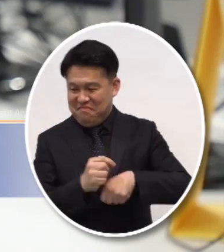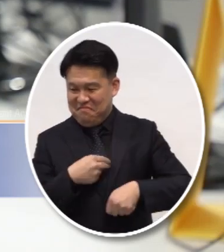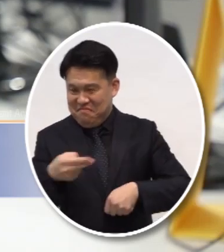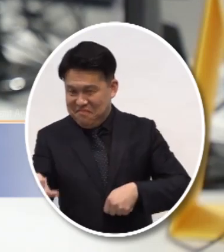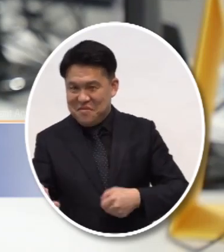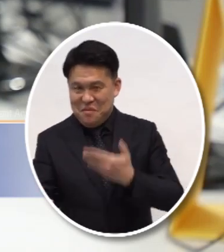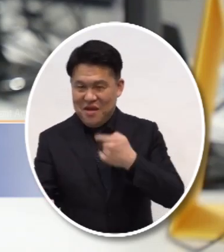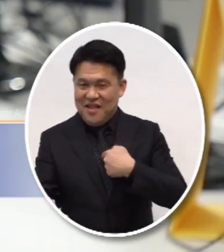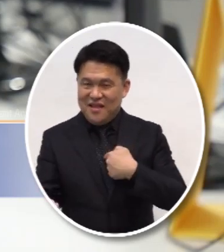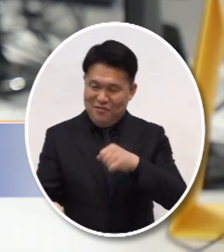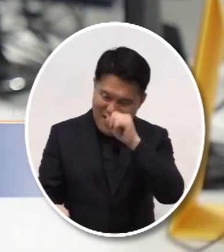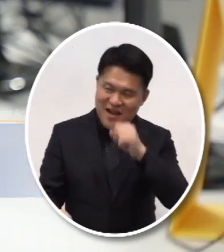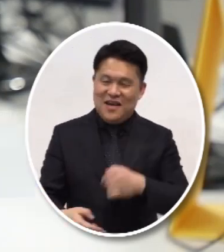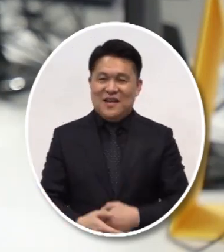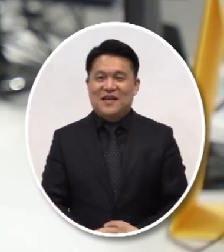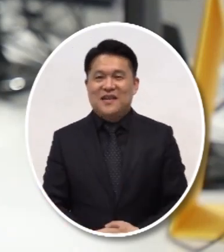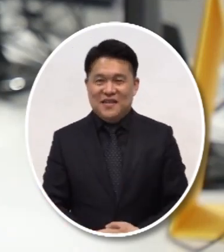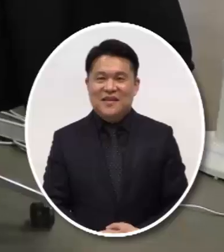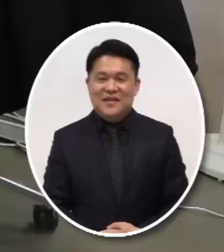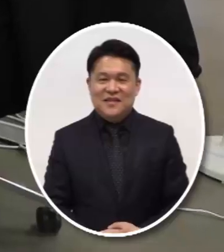게 좋았어요.